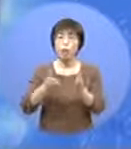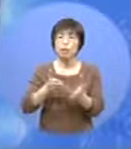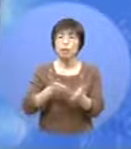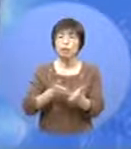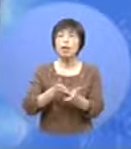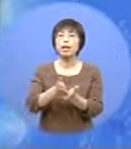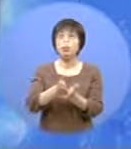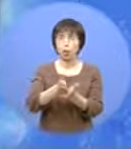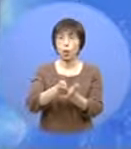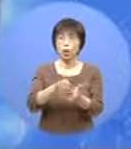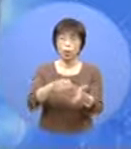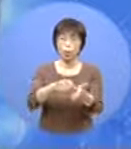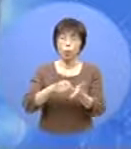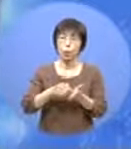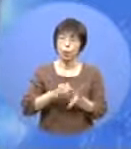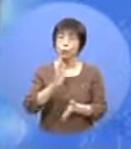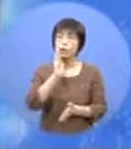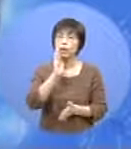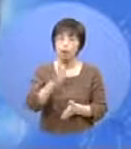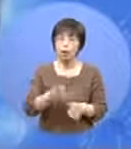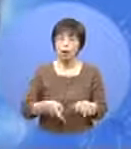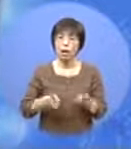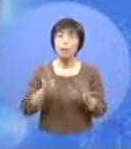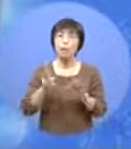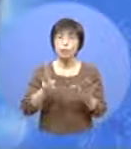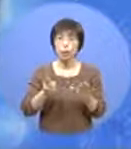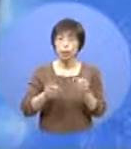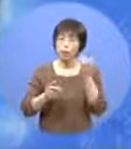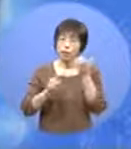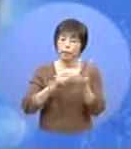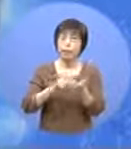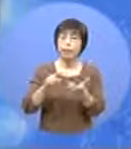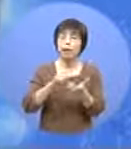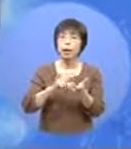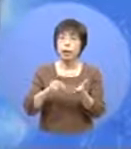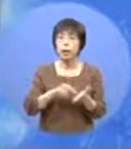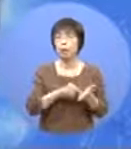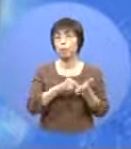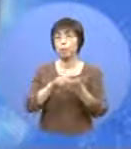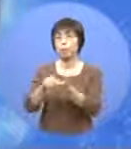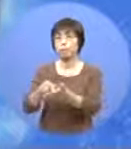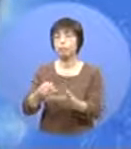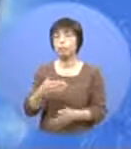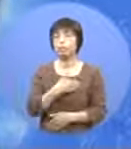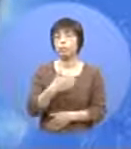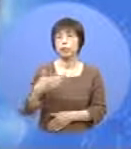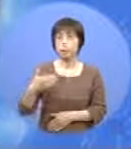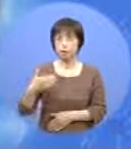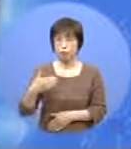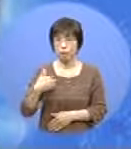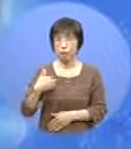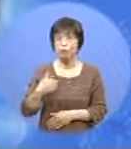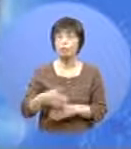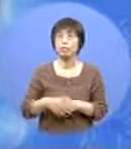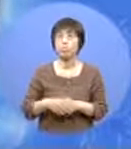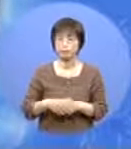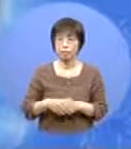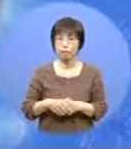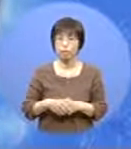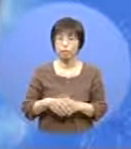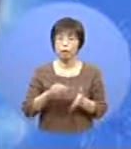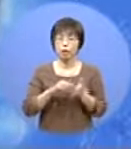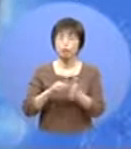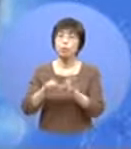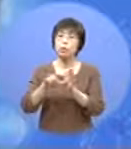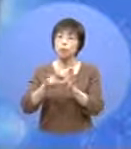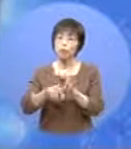からお申し込みください。パソコン、携帯電話の両方からご応募いただけます。応募の際